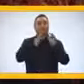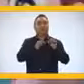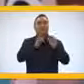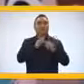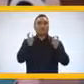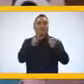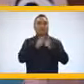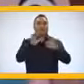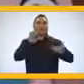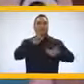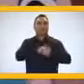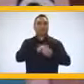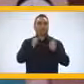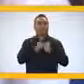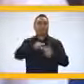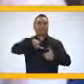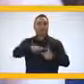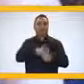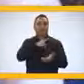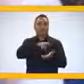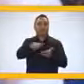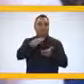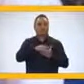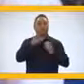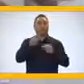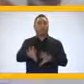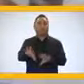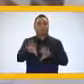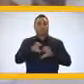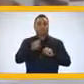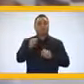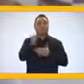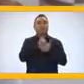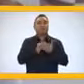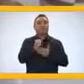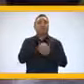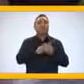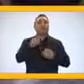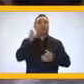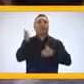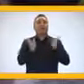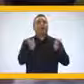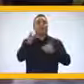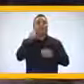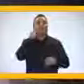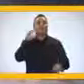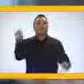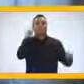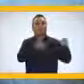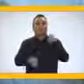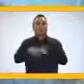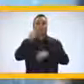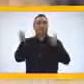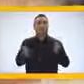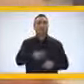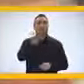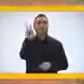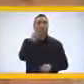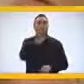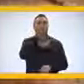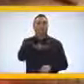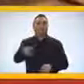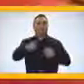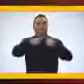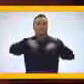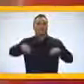Derneği ile birlikte yürütülen projede etkileşimli yeşil atölye düzenlendi. Etkinliğe katılan 20 çocuk, çevre